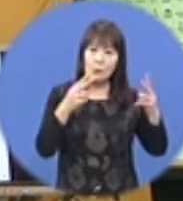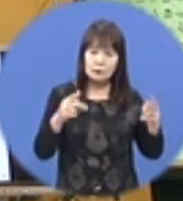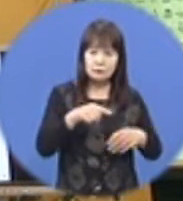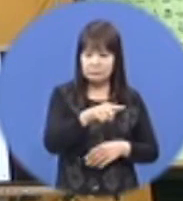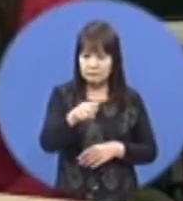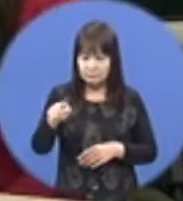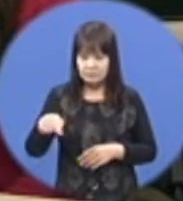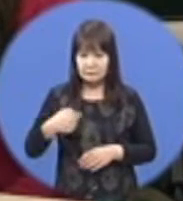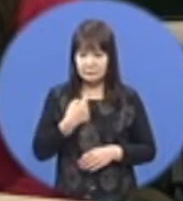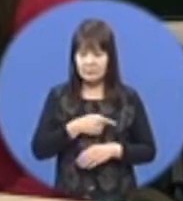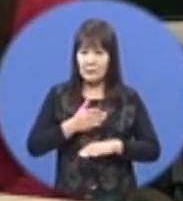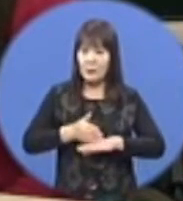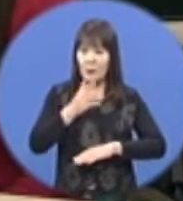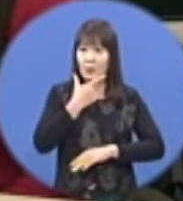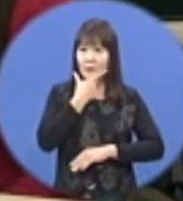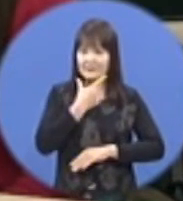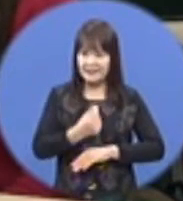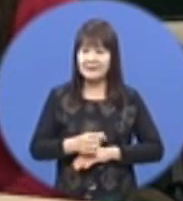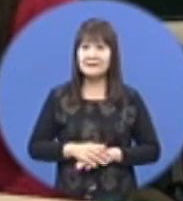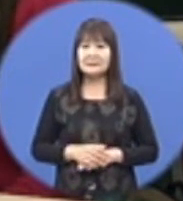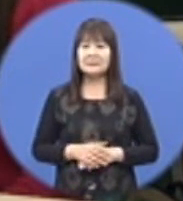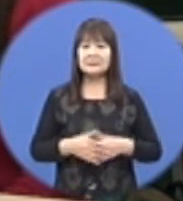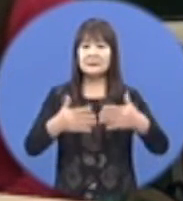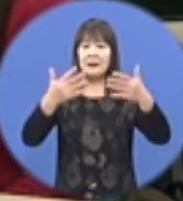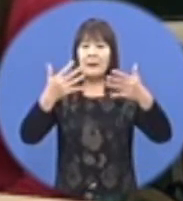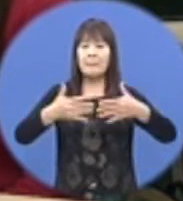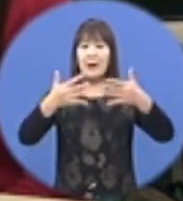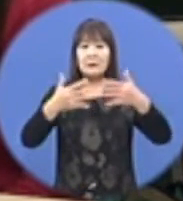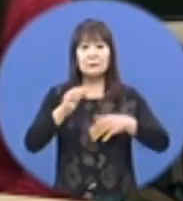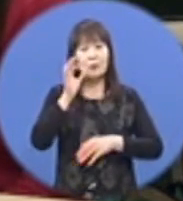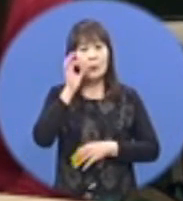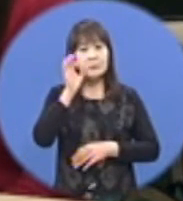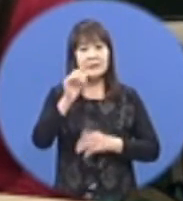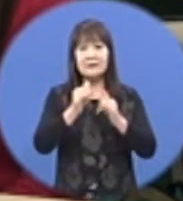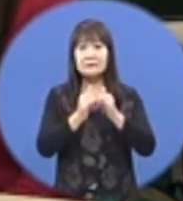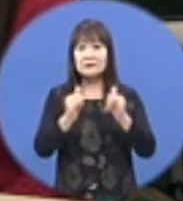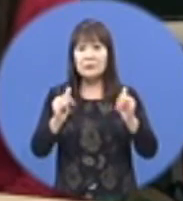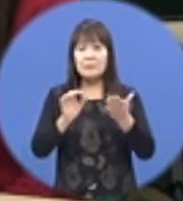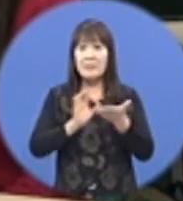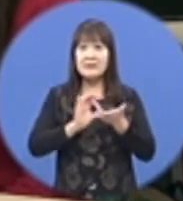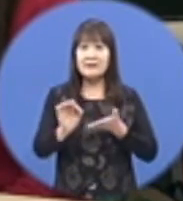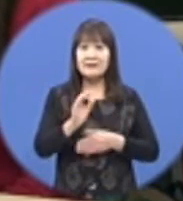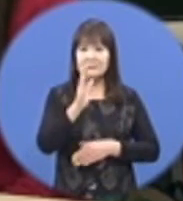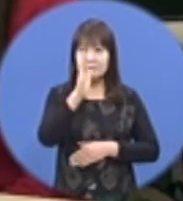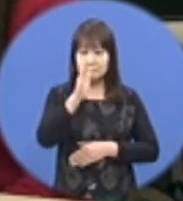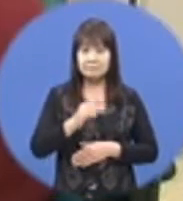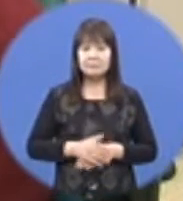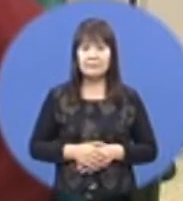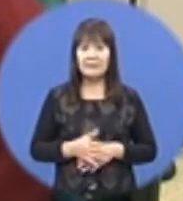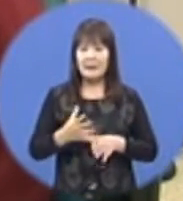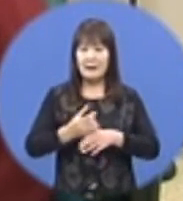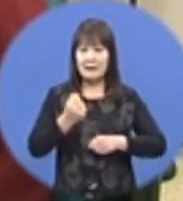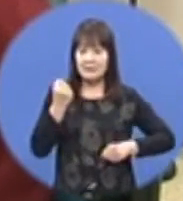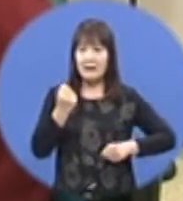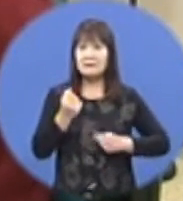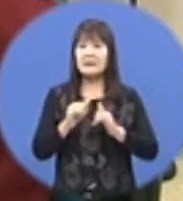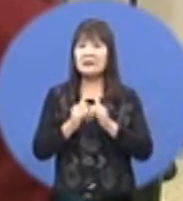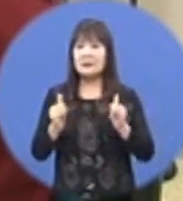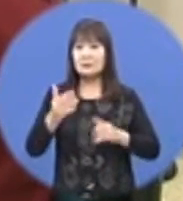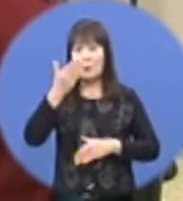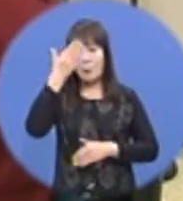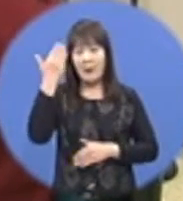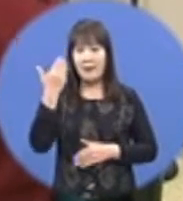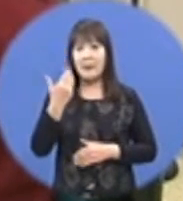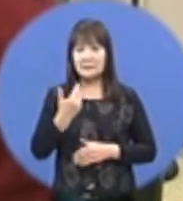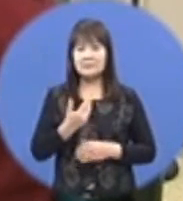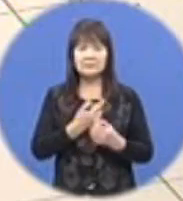。 では番組をご覧の皆さんにメッセージをお願いします。 はい、学生たちの若いアイデアとパワーで